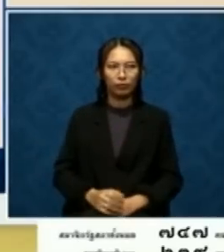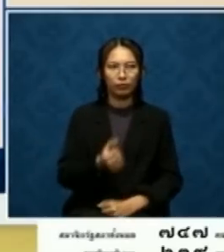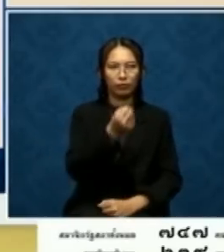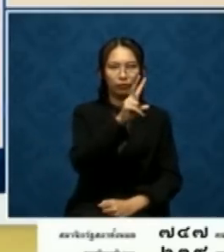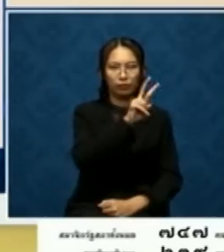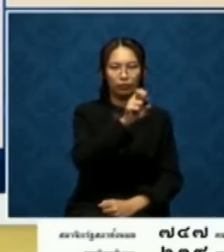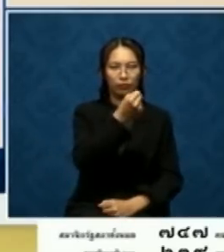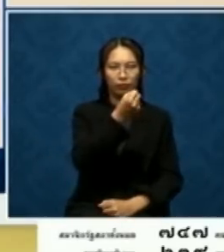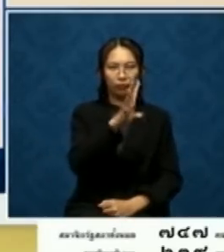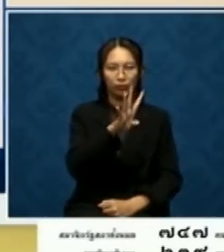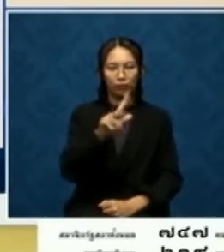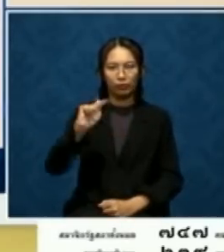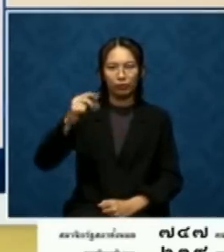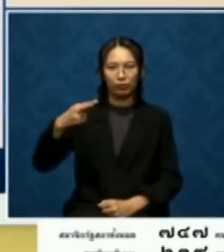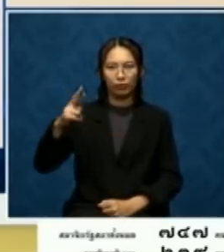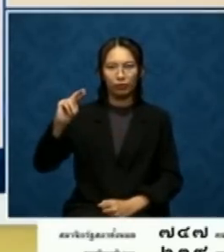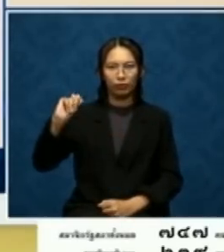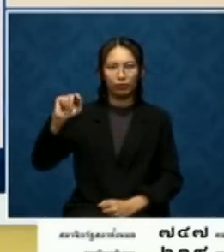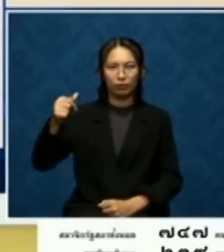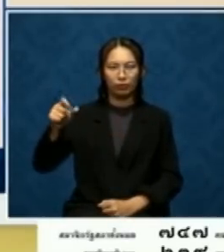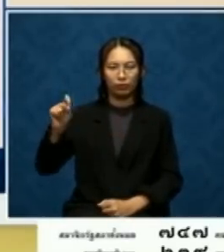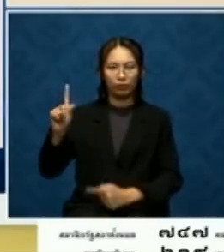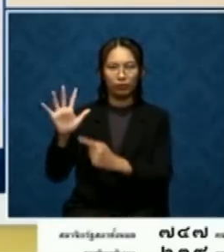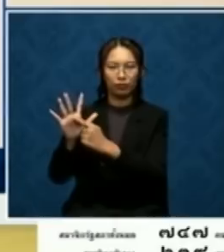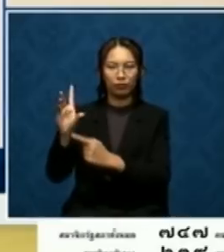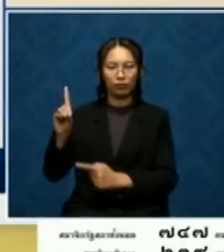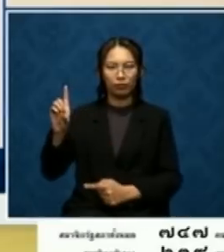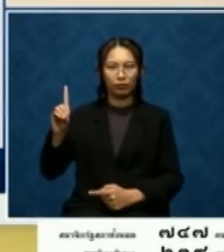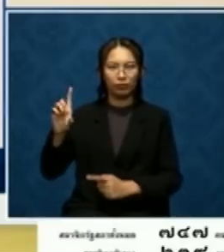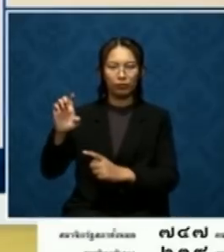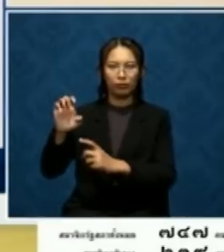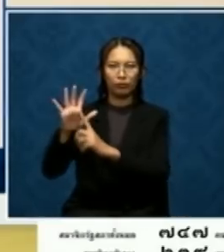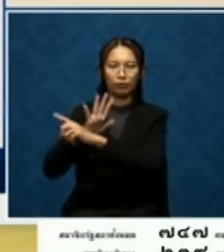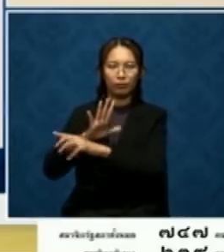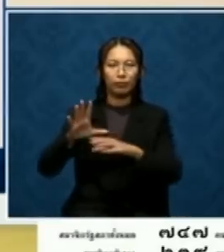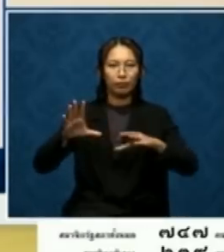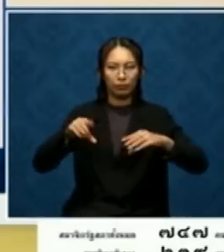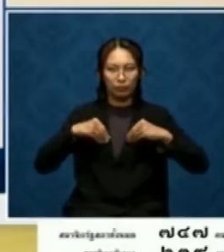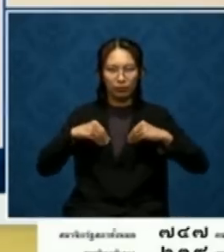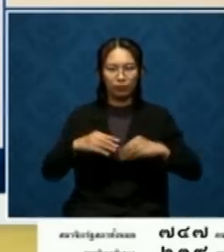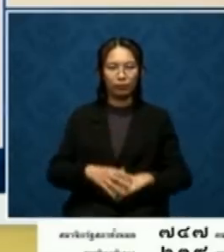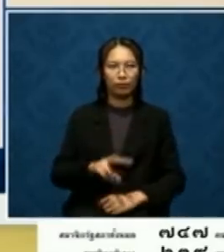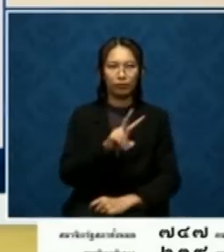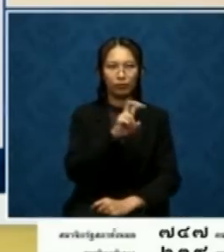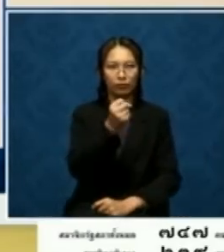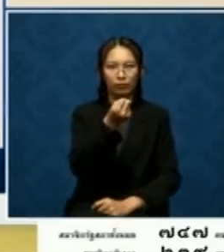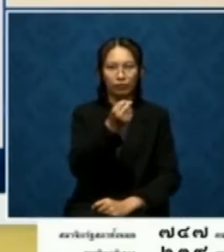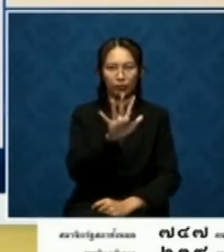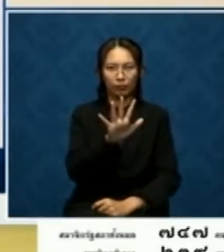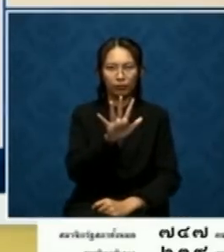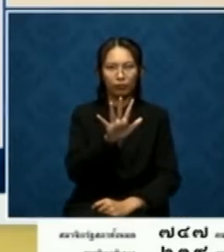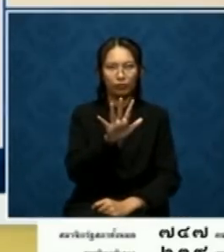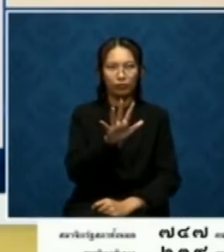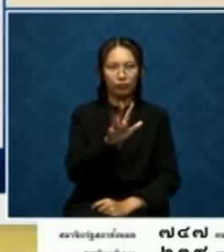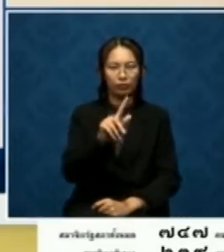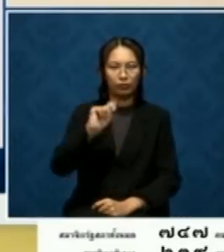ทย์อื่นๆนะครับในเชิงยุทธศาสตร์อื่นอีกนะที่จะเป็นปัญหานอกจากตัวรัฐธรรมนูญแต่ไอ้เรื่องนโยบายแต่ละพรรคเนี่ยฟื้นฟูเศรษฐกิจ